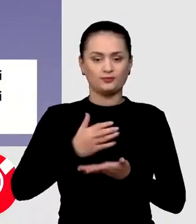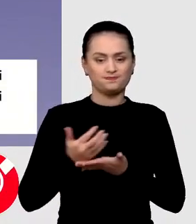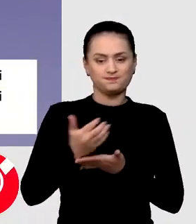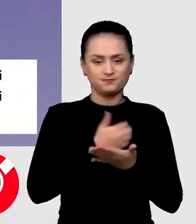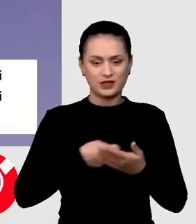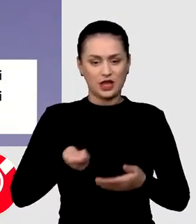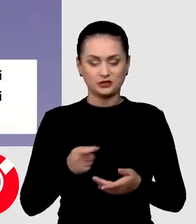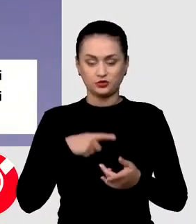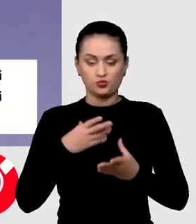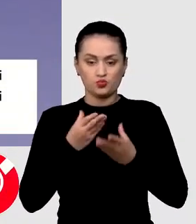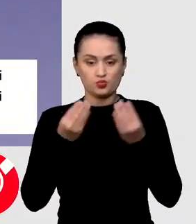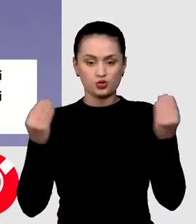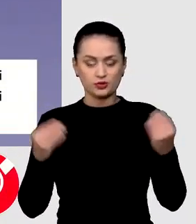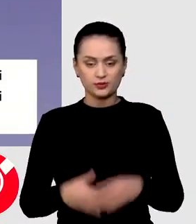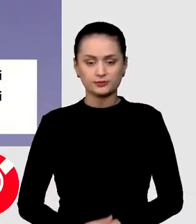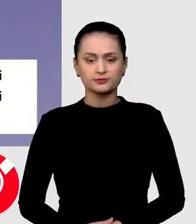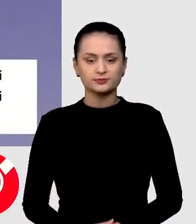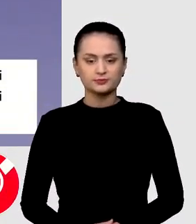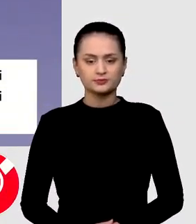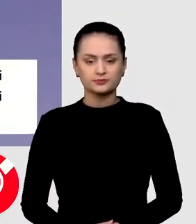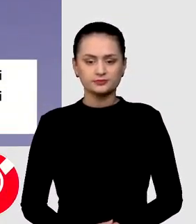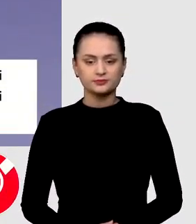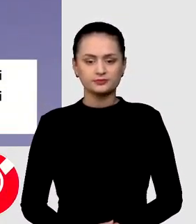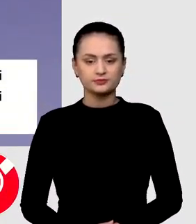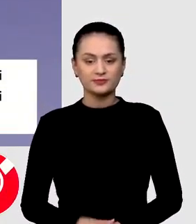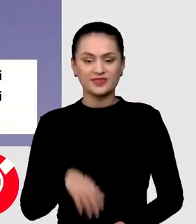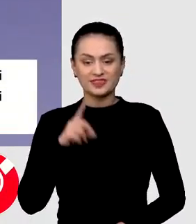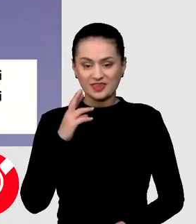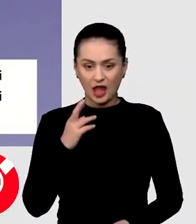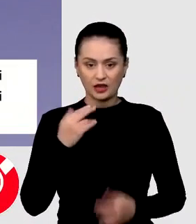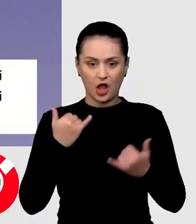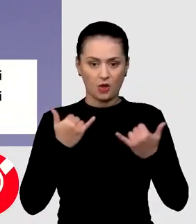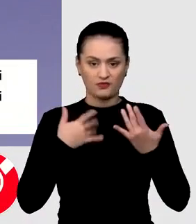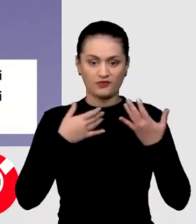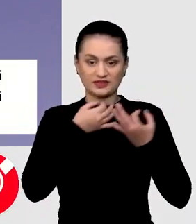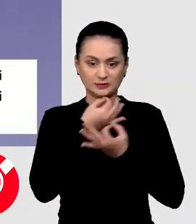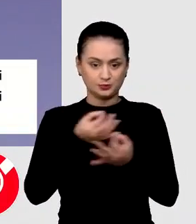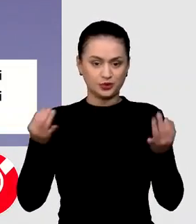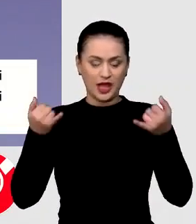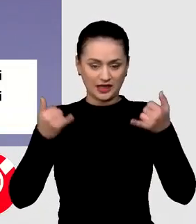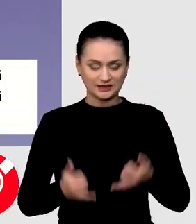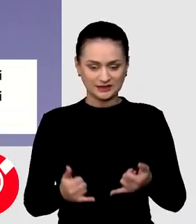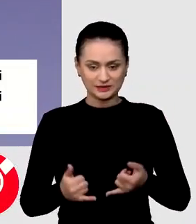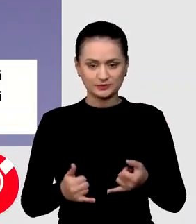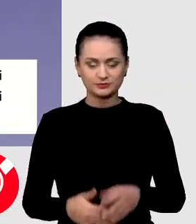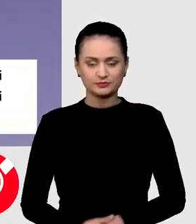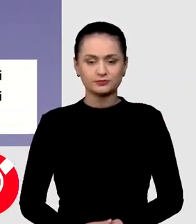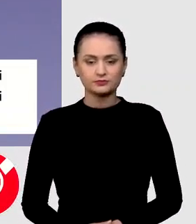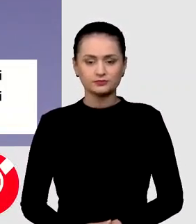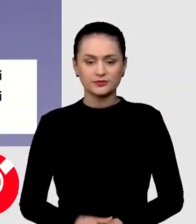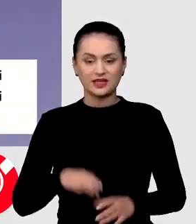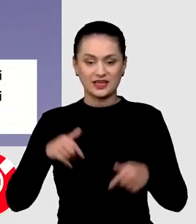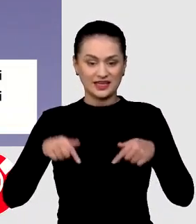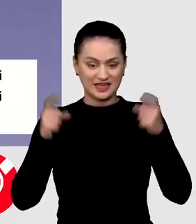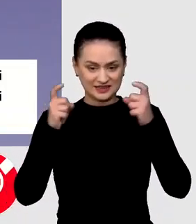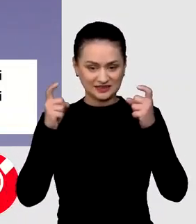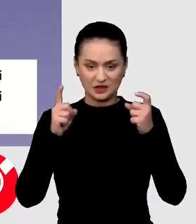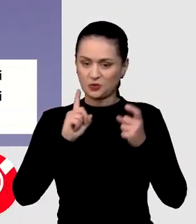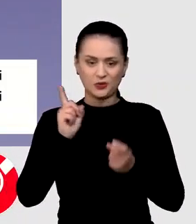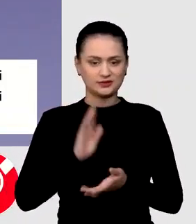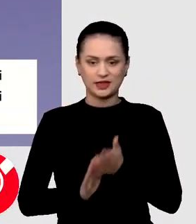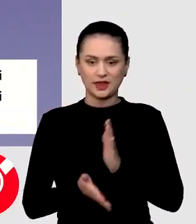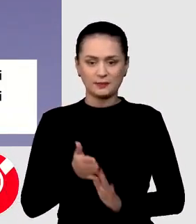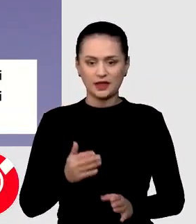tăuări foarte mult. Dar bineam cărătile suam dar totul i să nu crisis